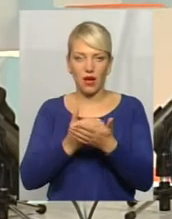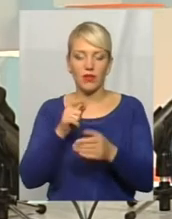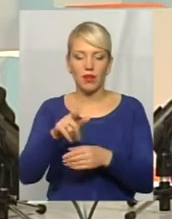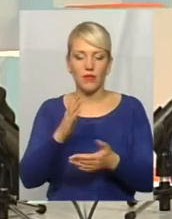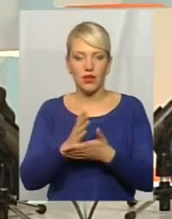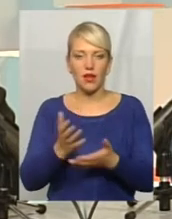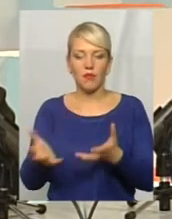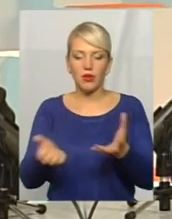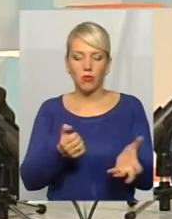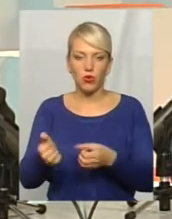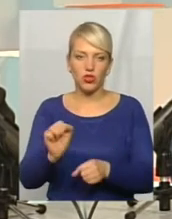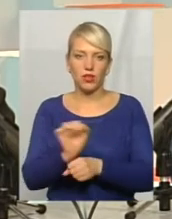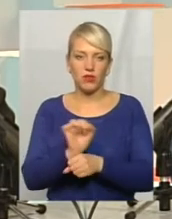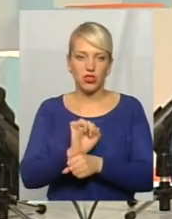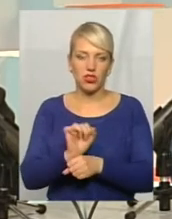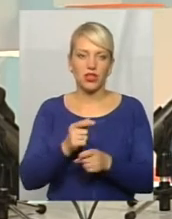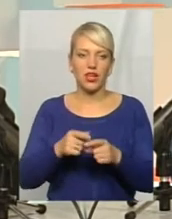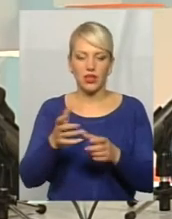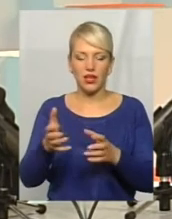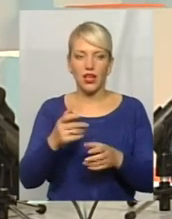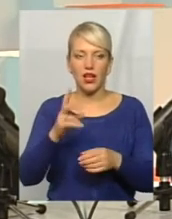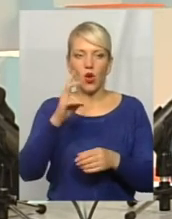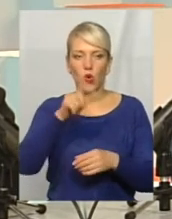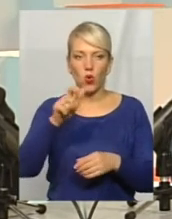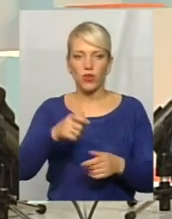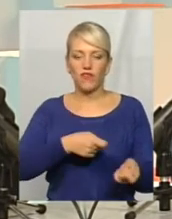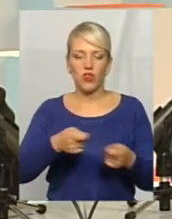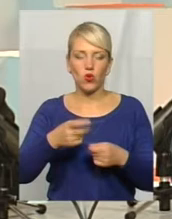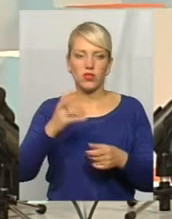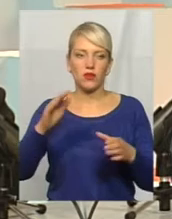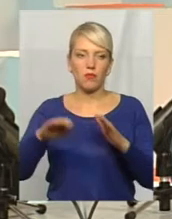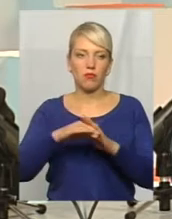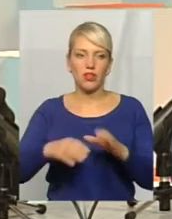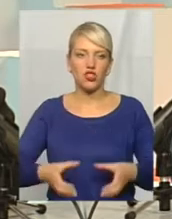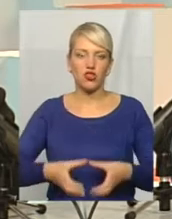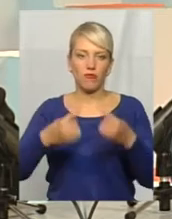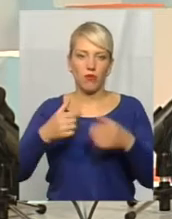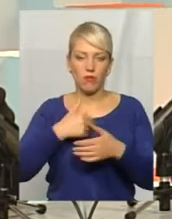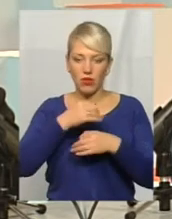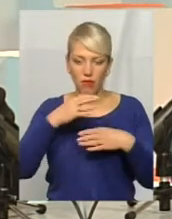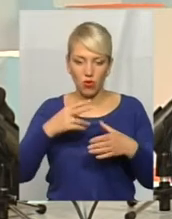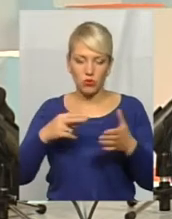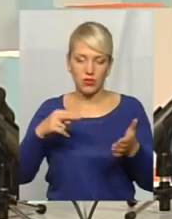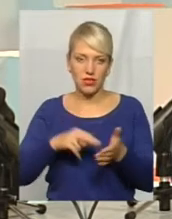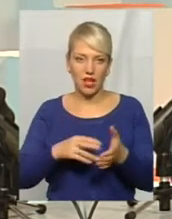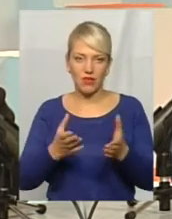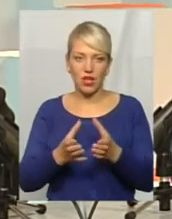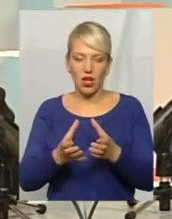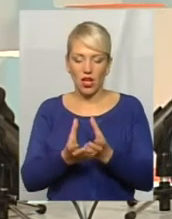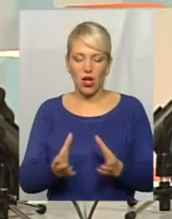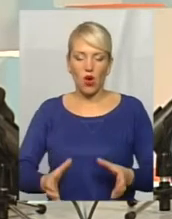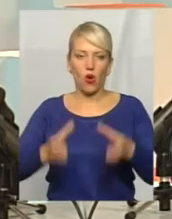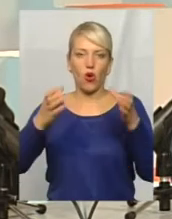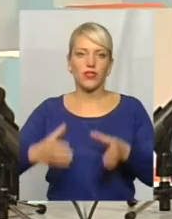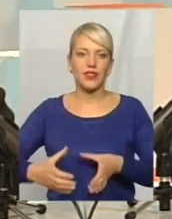Але люди виносять сміття на тротуар під стовпом. Ми не можемо ставити контейнери скрізь там,